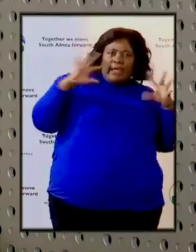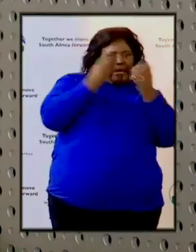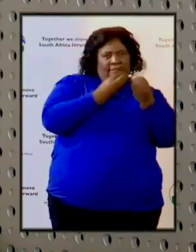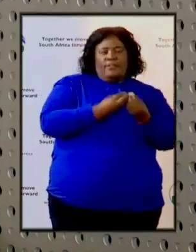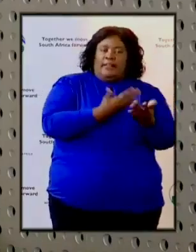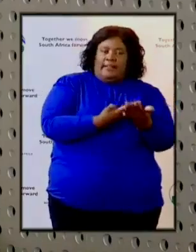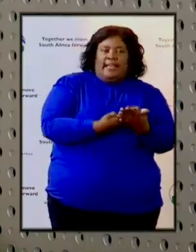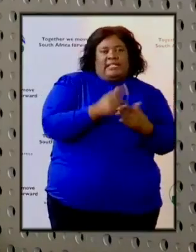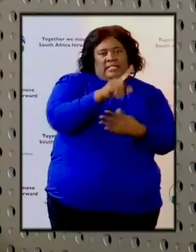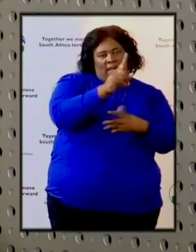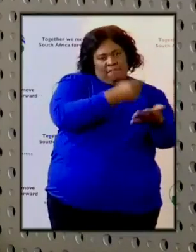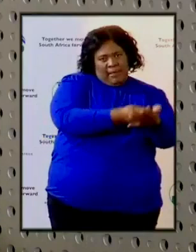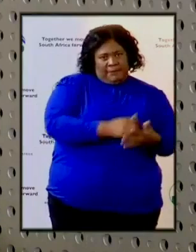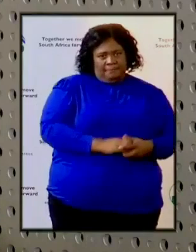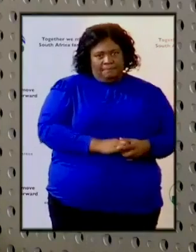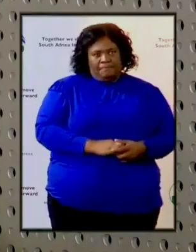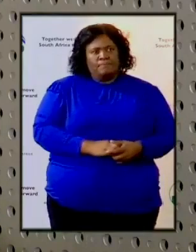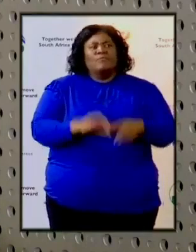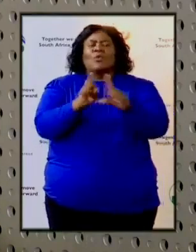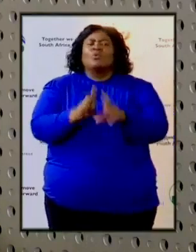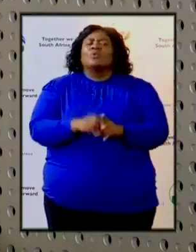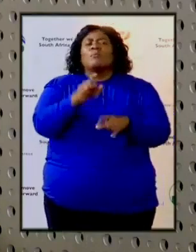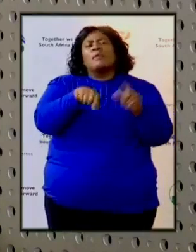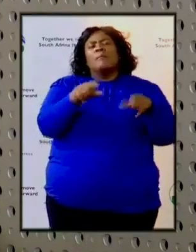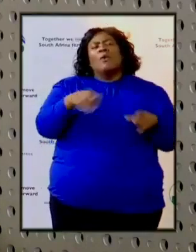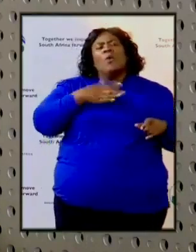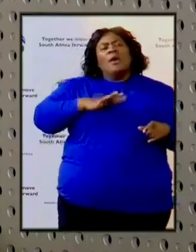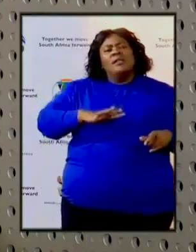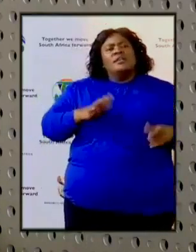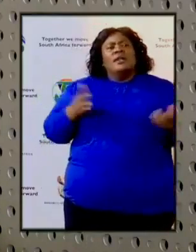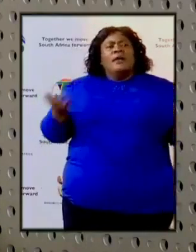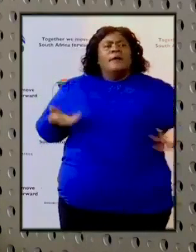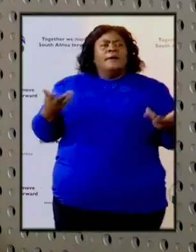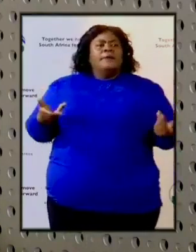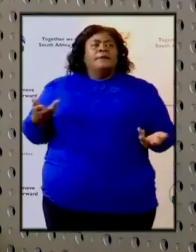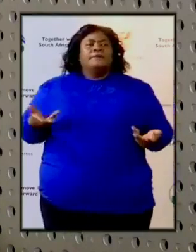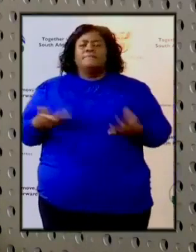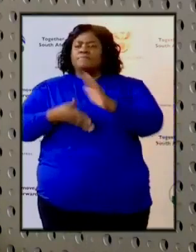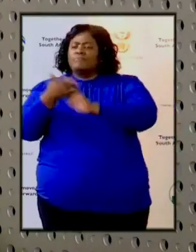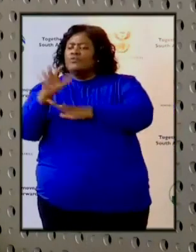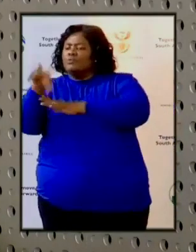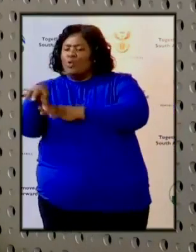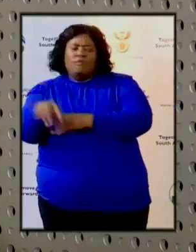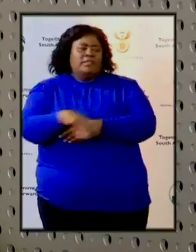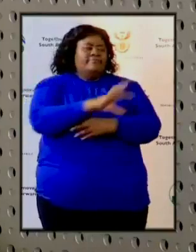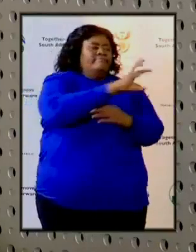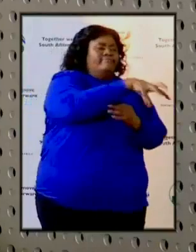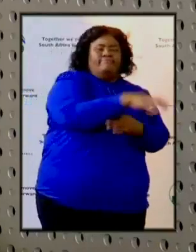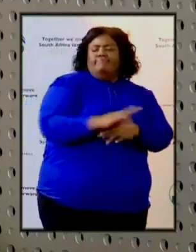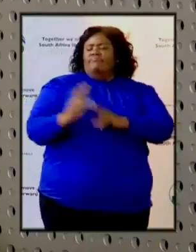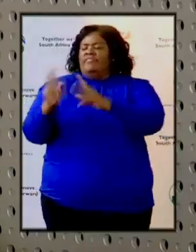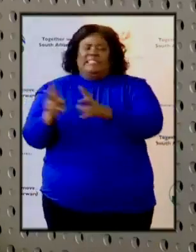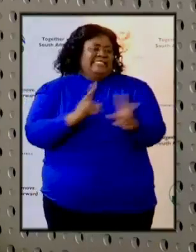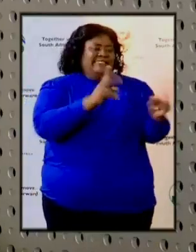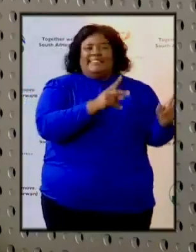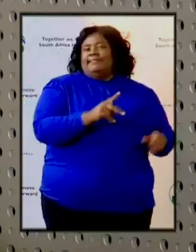Okunye abantu bebefuna ukuhamba ukuthi bahambe baye kule province basuke kule bavakashe